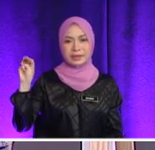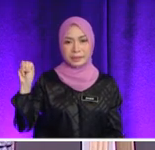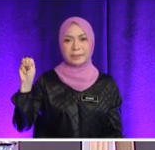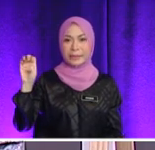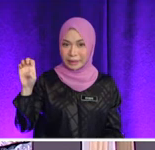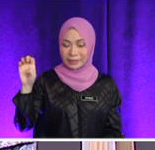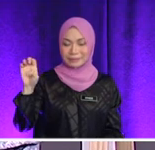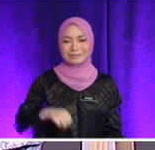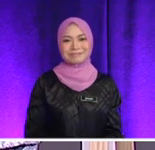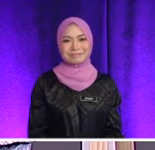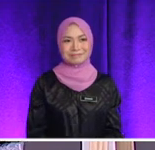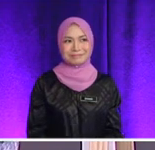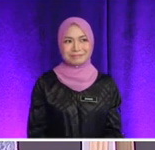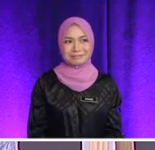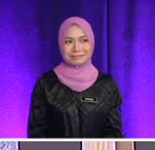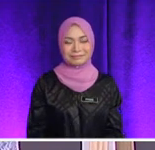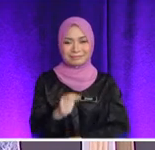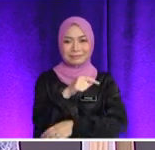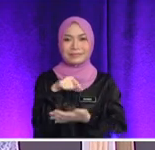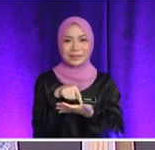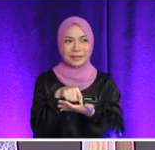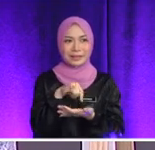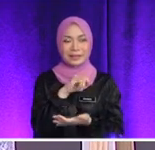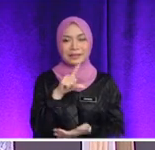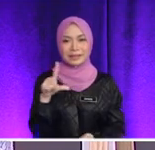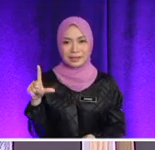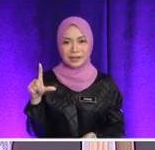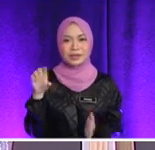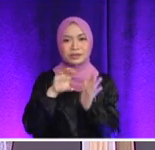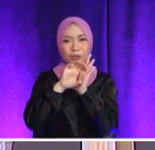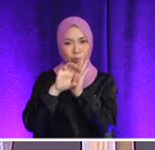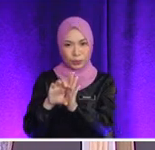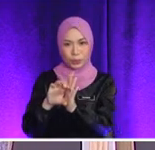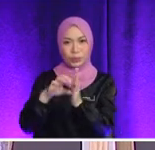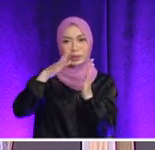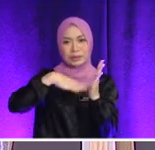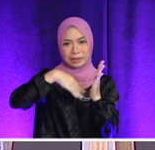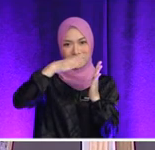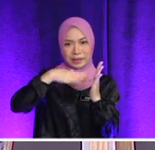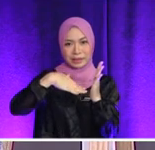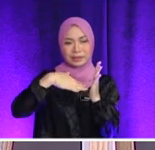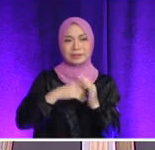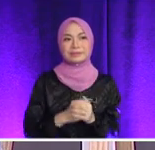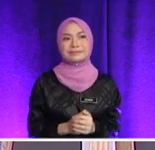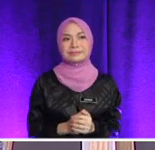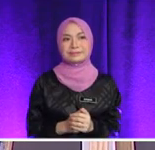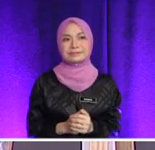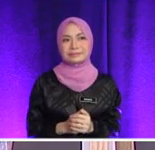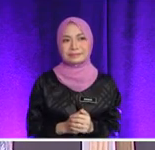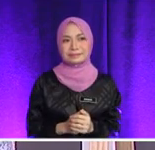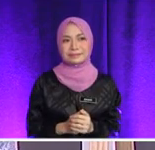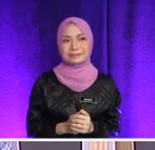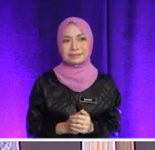Oke ini adalah catatan aliran Oke dan saya akan teruskan dengan